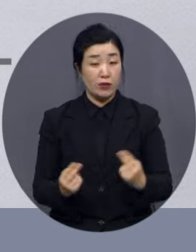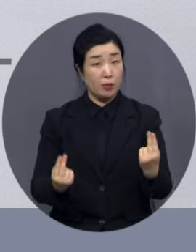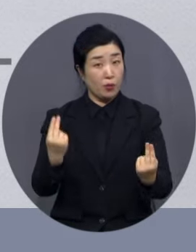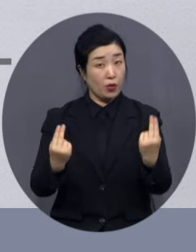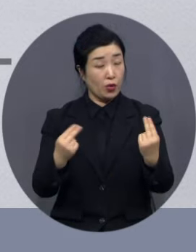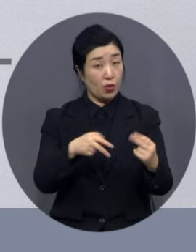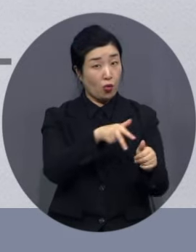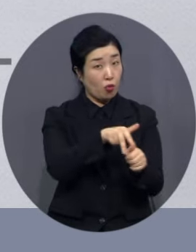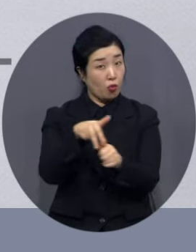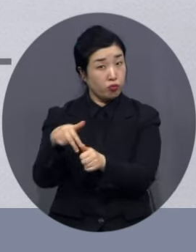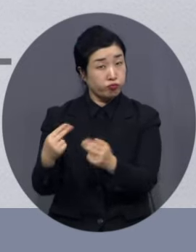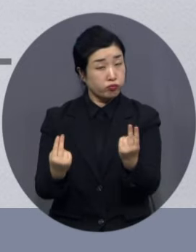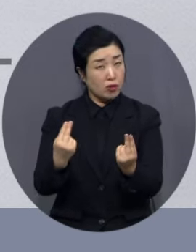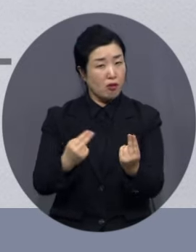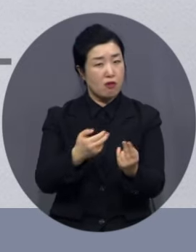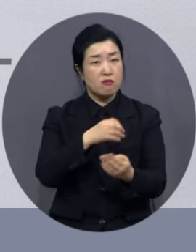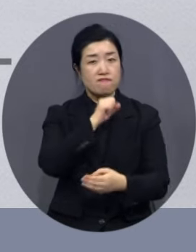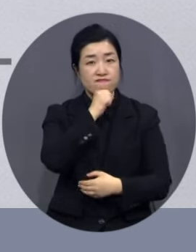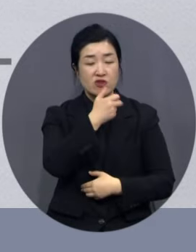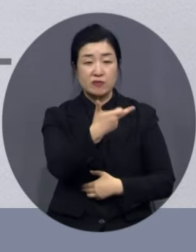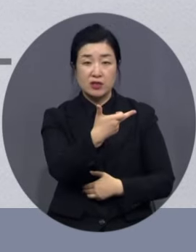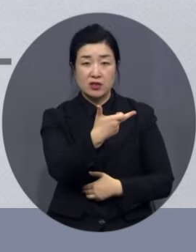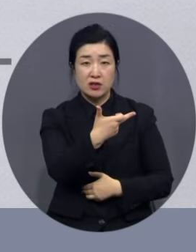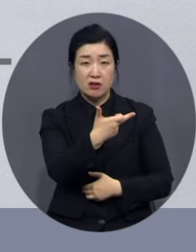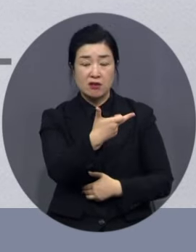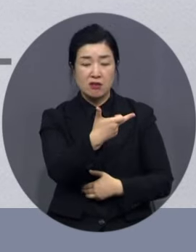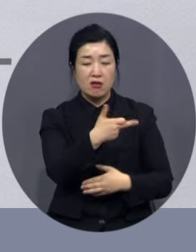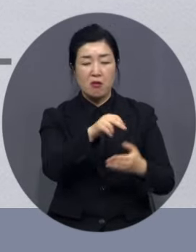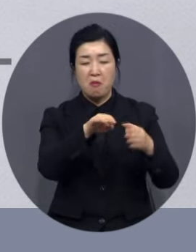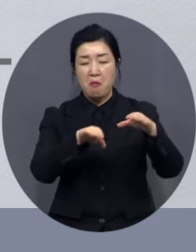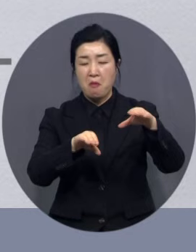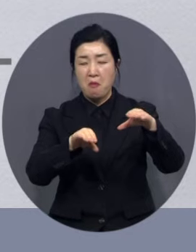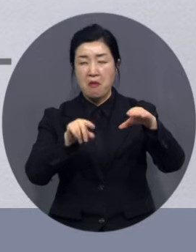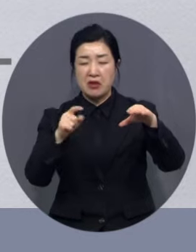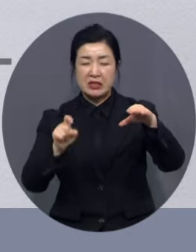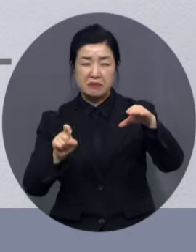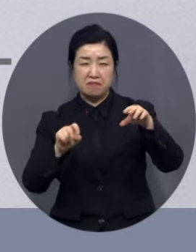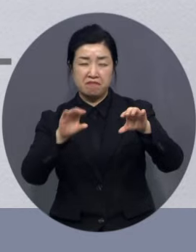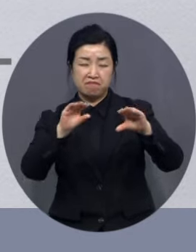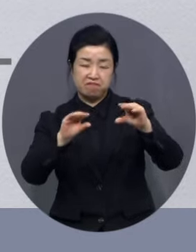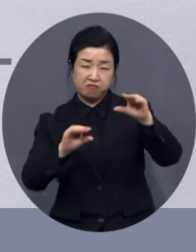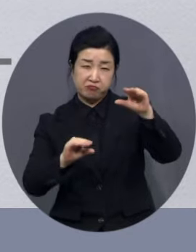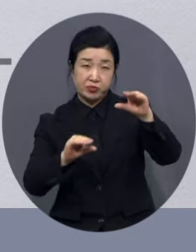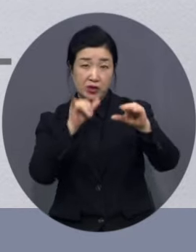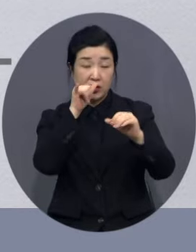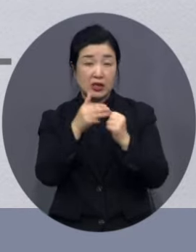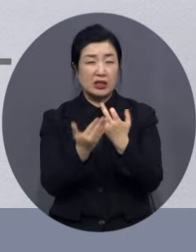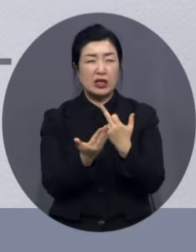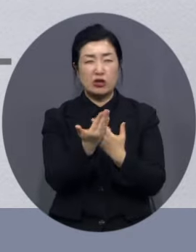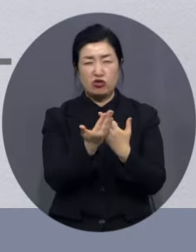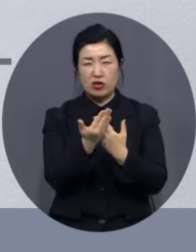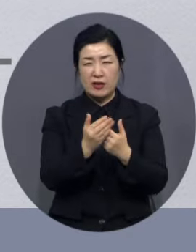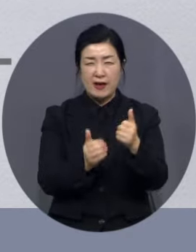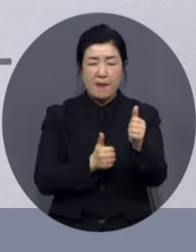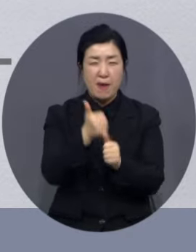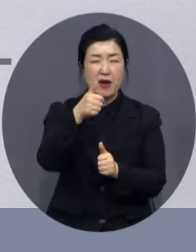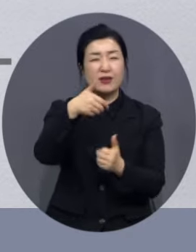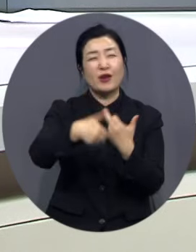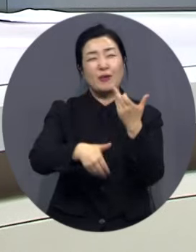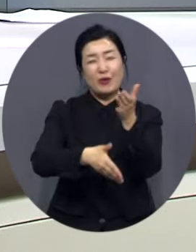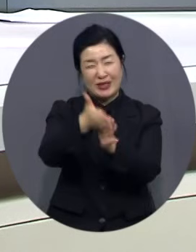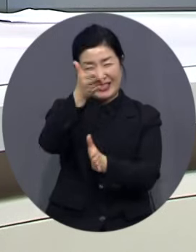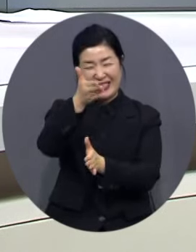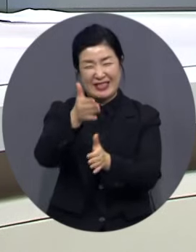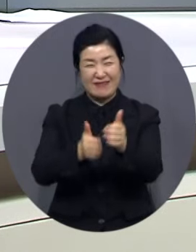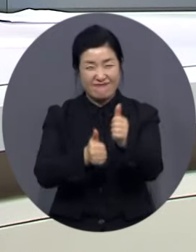격차는 17% 포인트에서 10% 포인트로 좁혀지면서 제주에서는 가장 치열한 경쟁을 벌리고